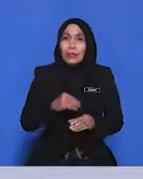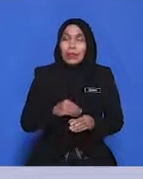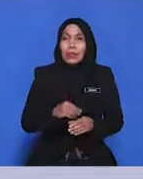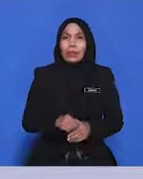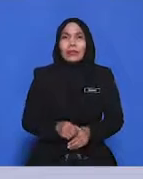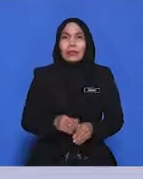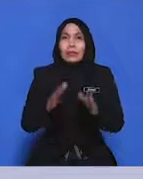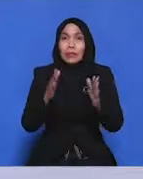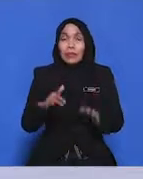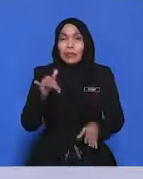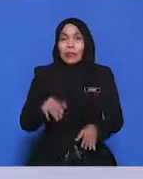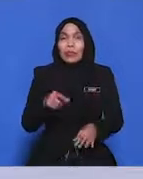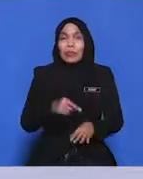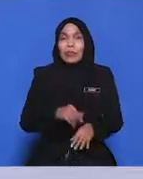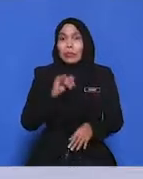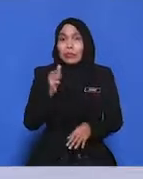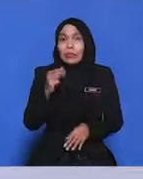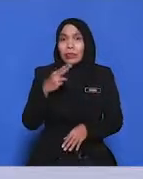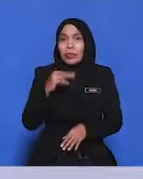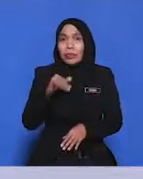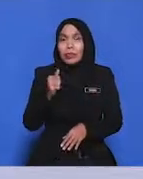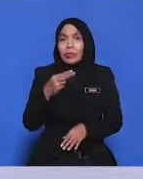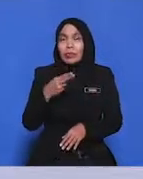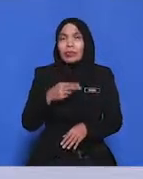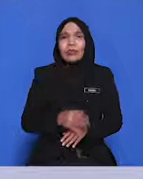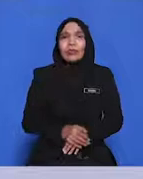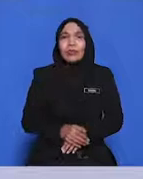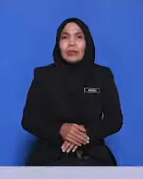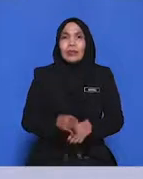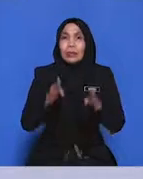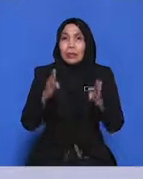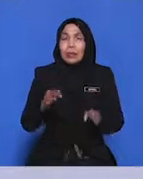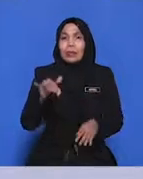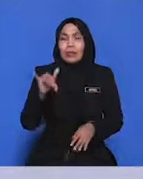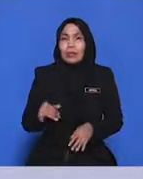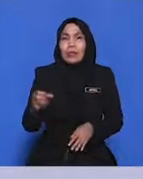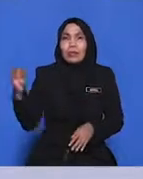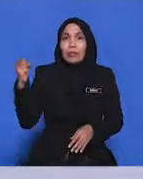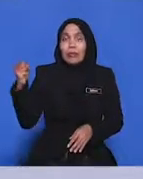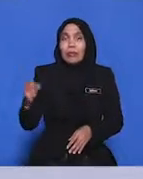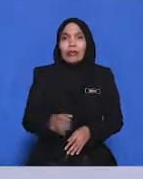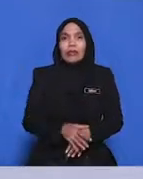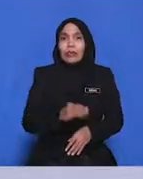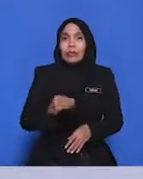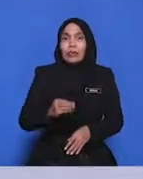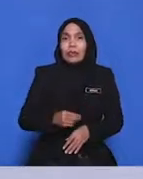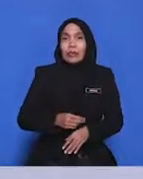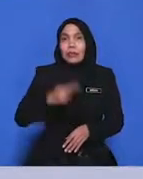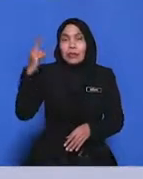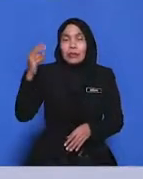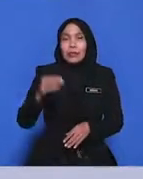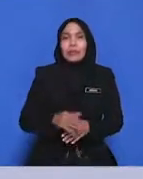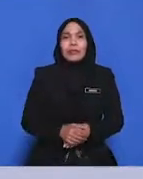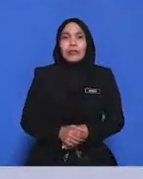bahawa kuasa asing itu ialah bangsa yang gagah dan hebat sehingga layak diangkat menjadi